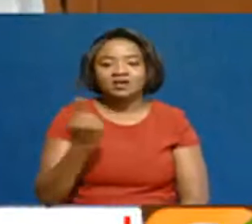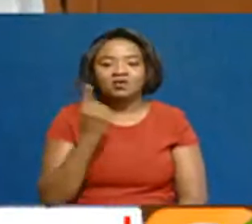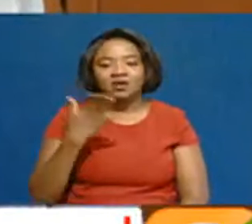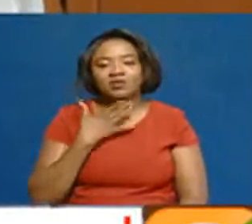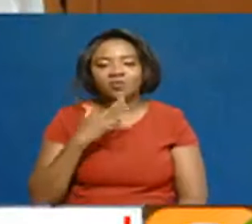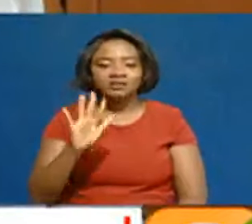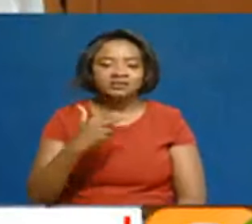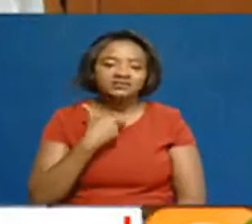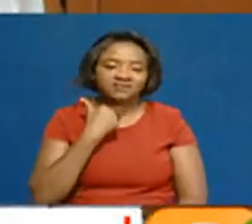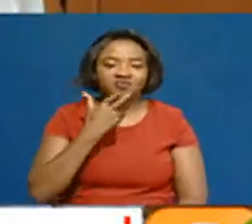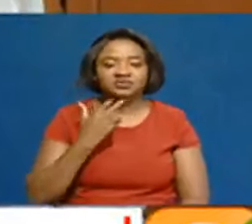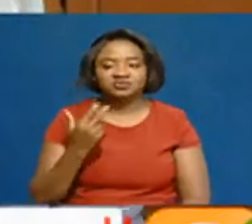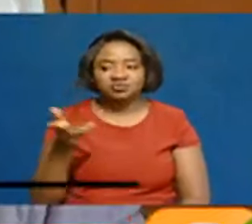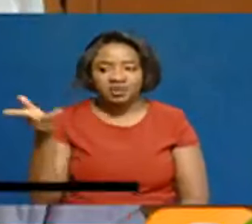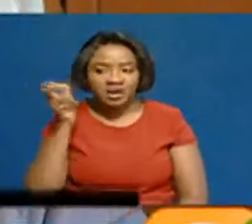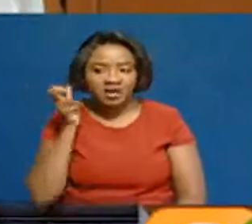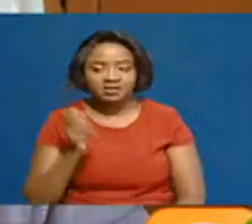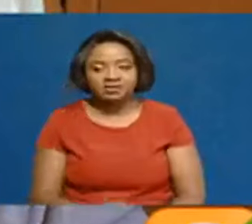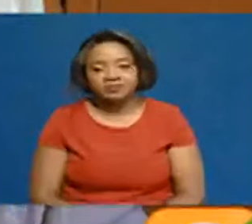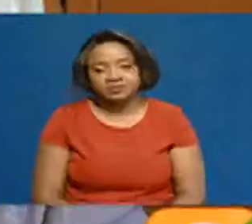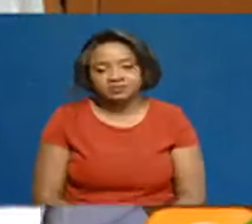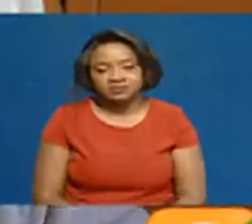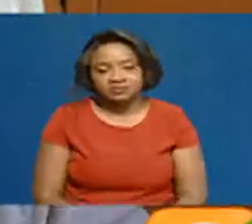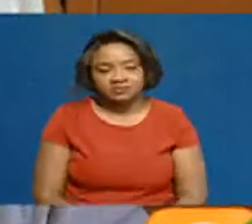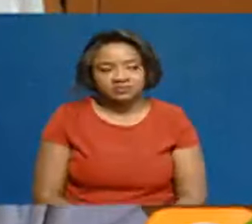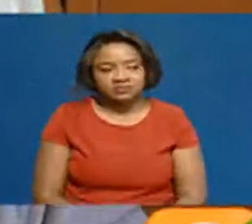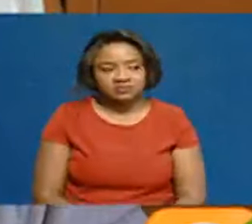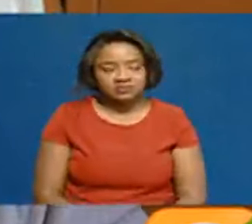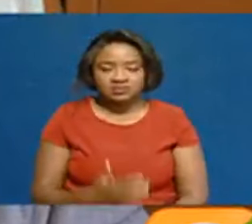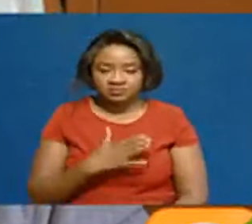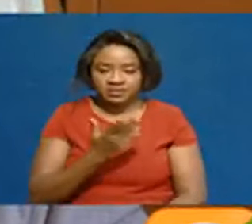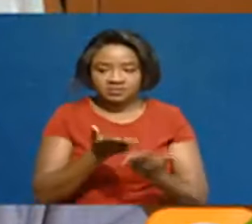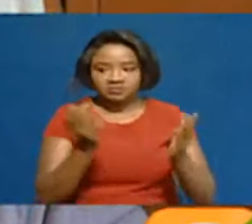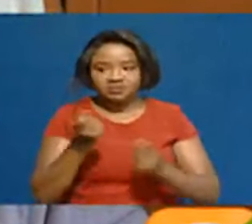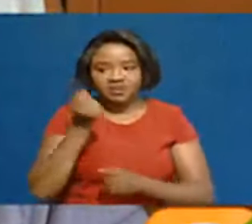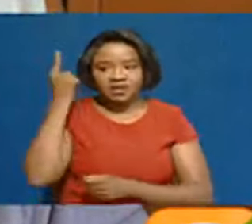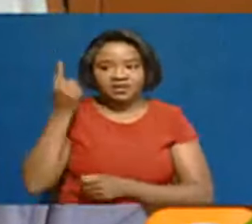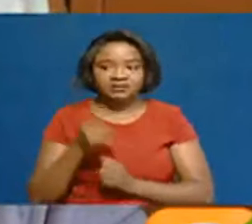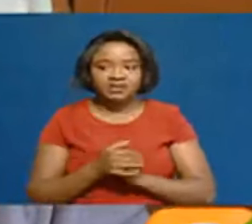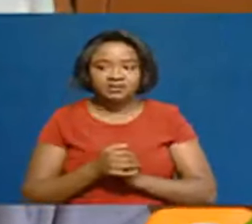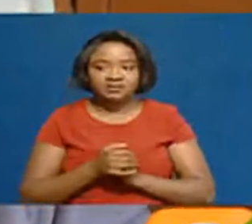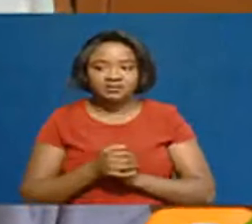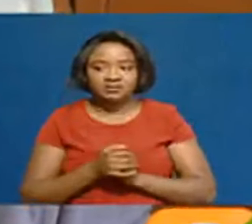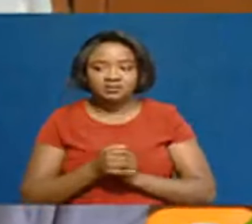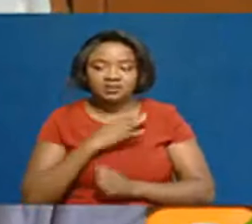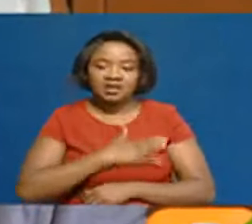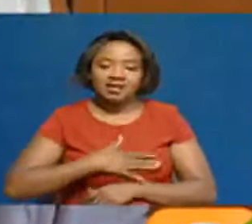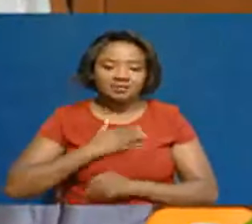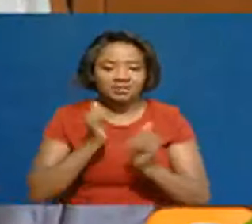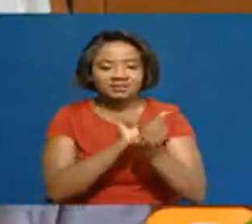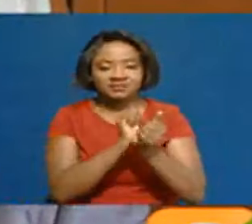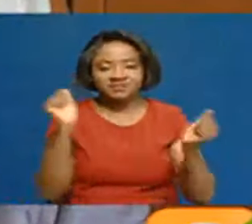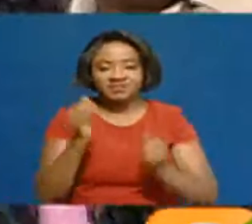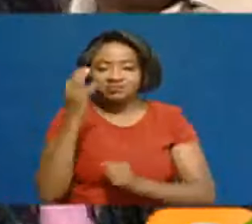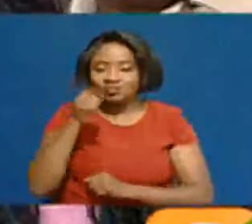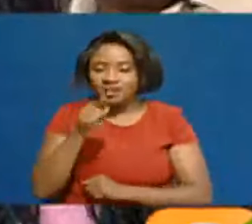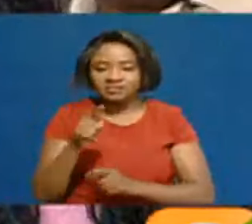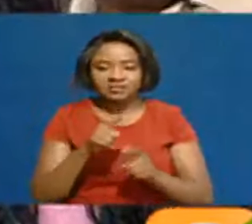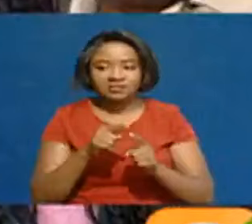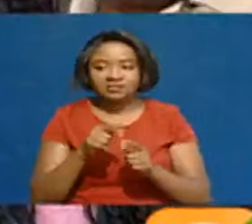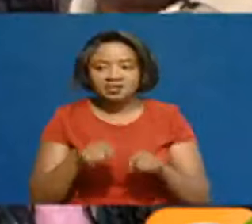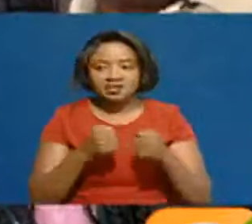voice yake isikike. Na wamu understand. Na please tu wamuachilie. Otherwise, he's innocent. One